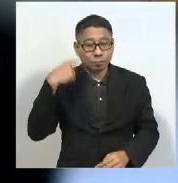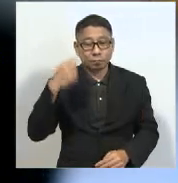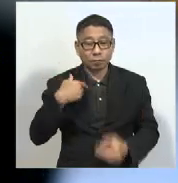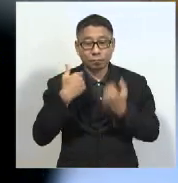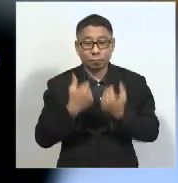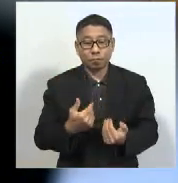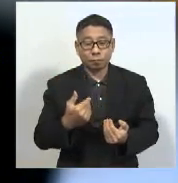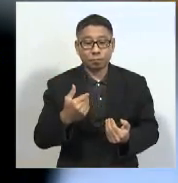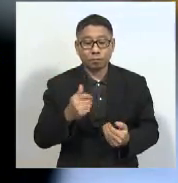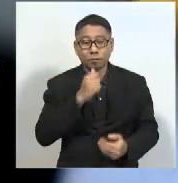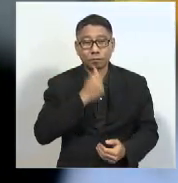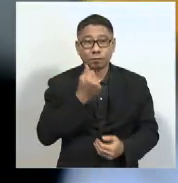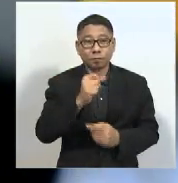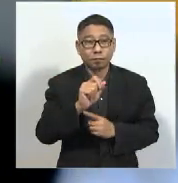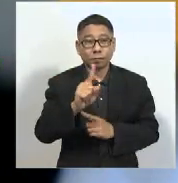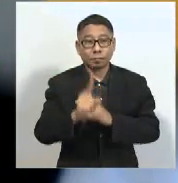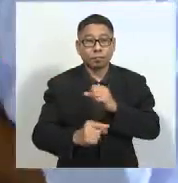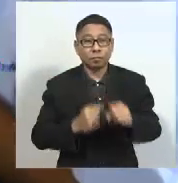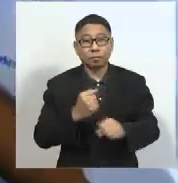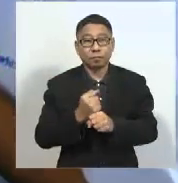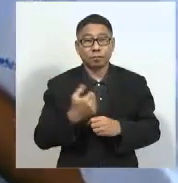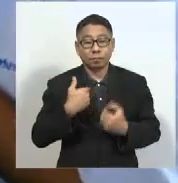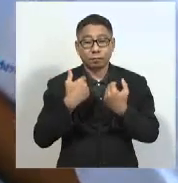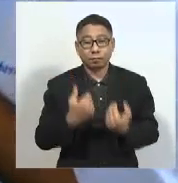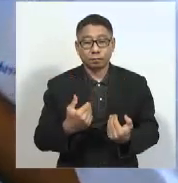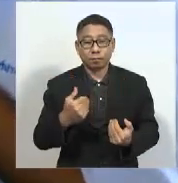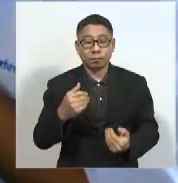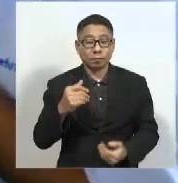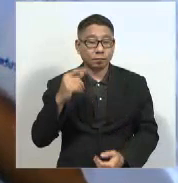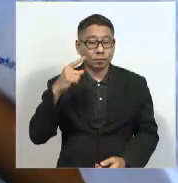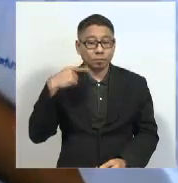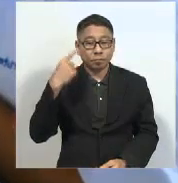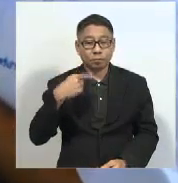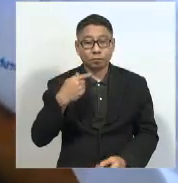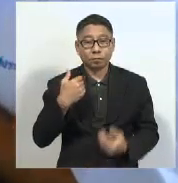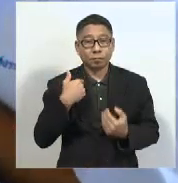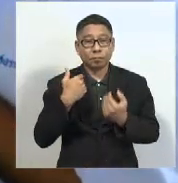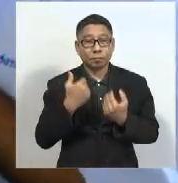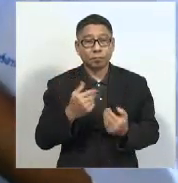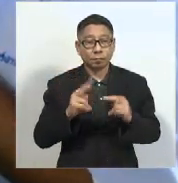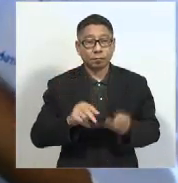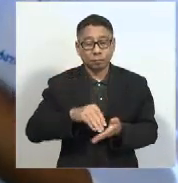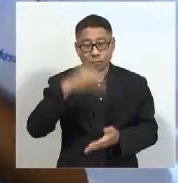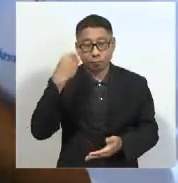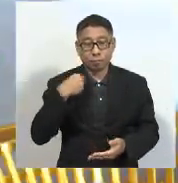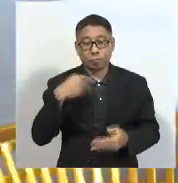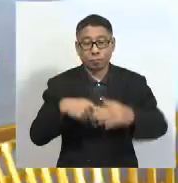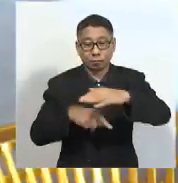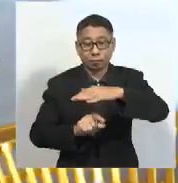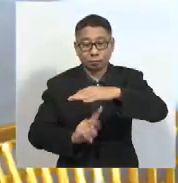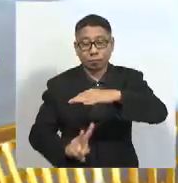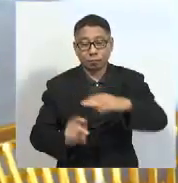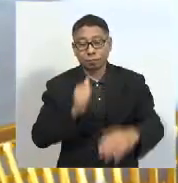ลีจันประดับอายุ11ปีและน้องแบมเด็กหญิงสุทธิดางามผิวเด็กนักเรียนชั้นป.2นะคะ